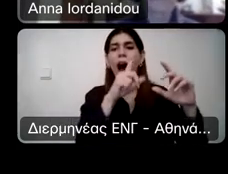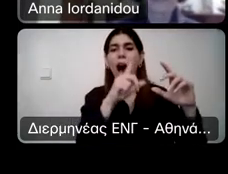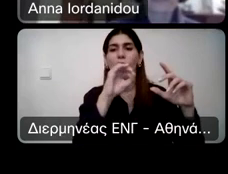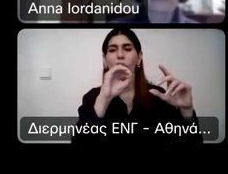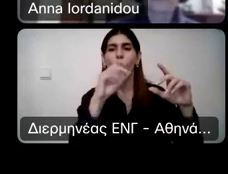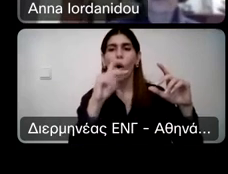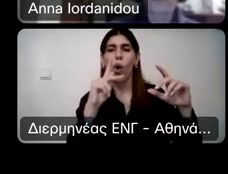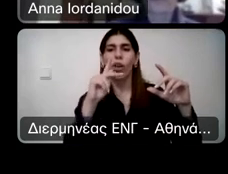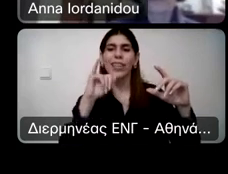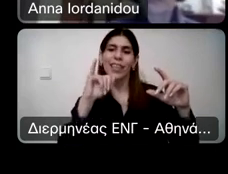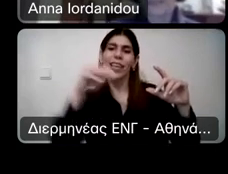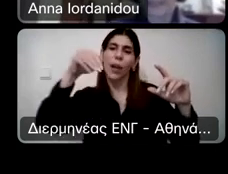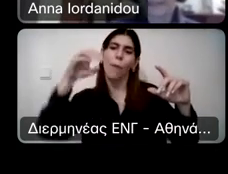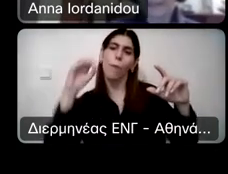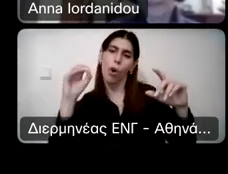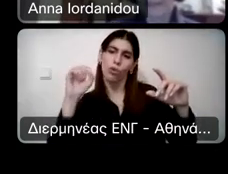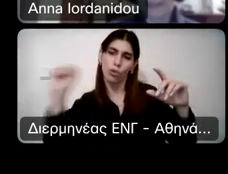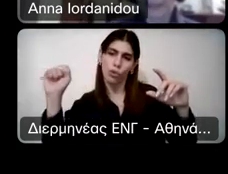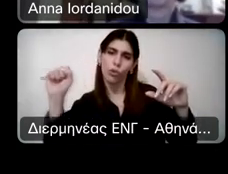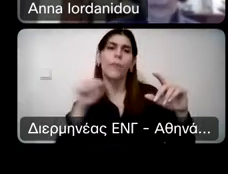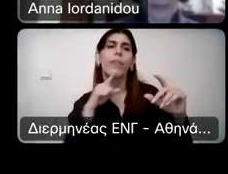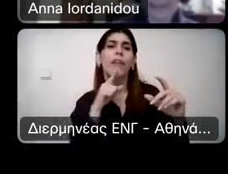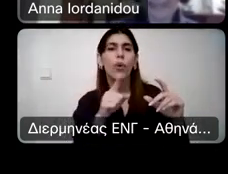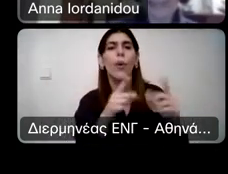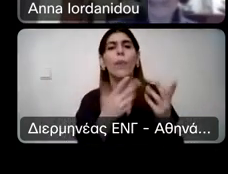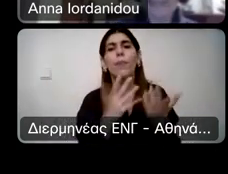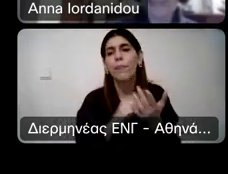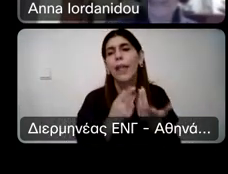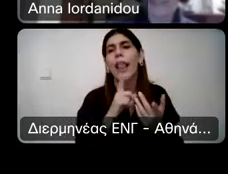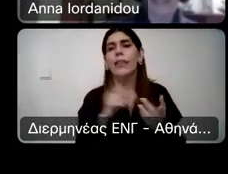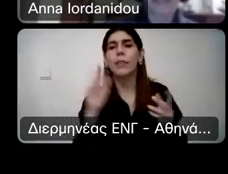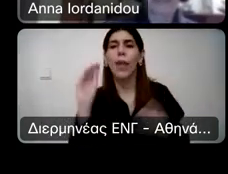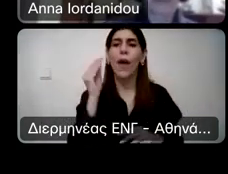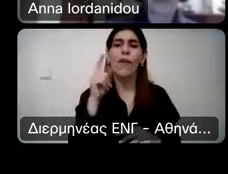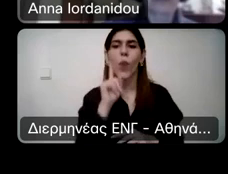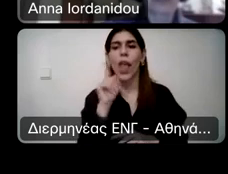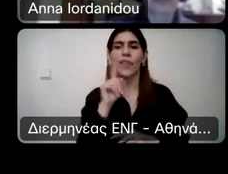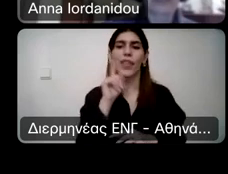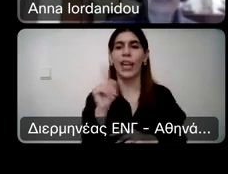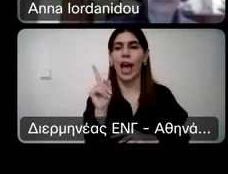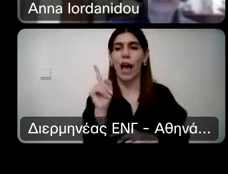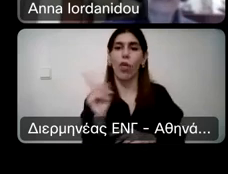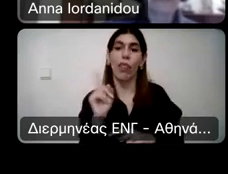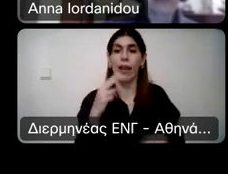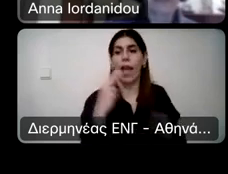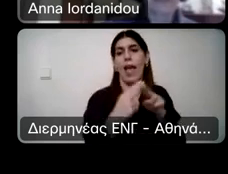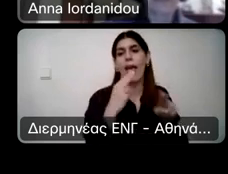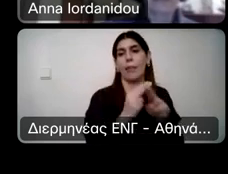ευτυχώς. Το βουλευτή να χαρακτηρίζεται λαϊκό, έτσι με ό,τι αυτό